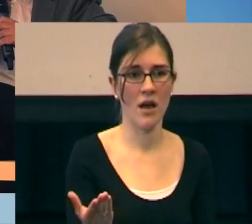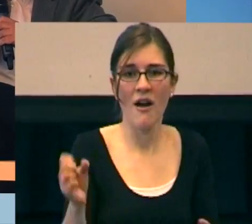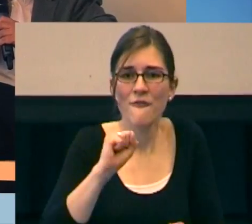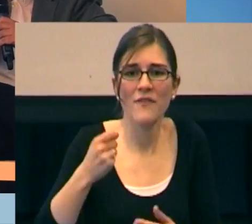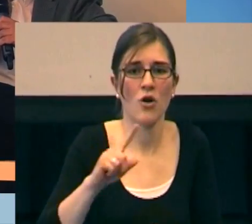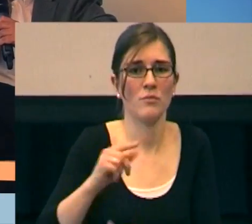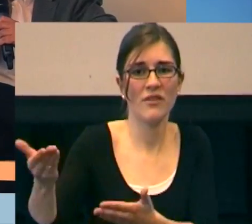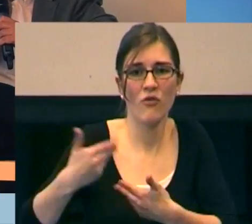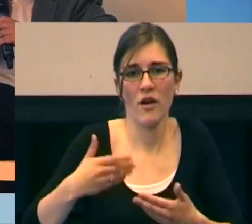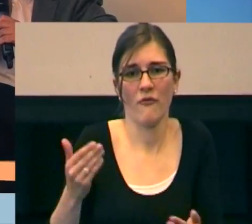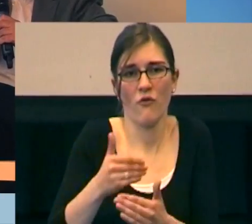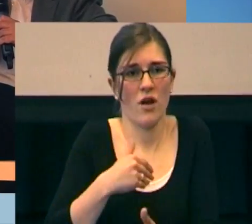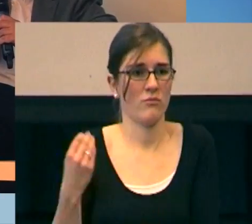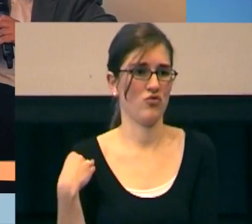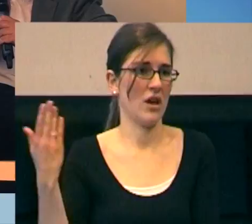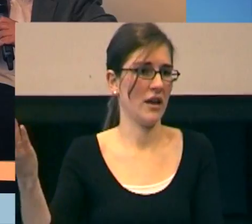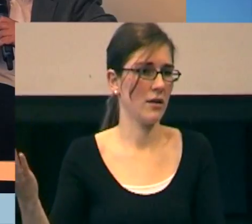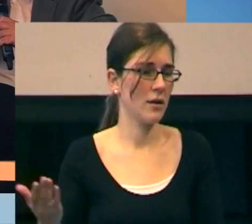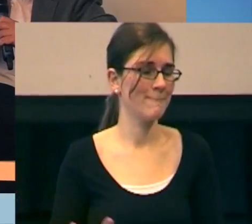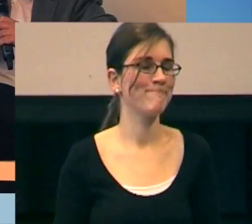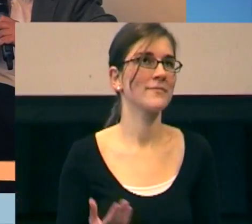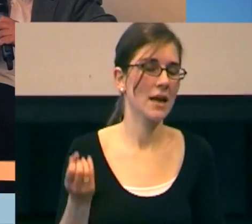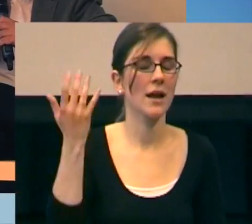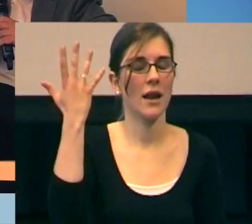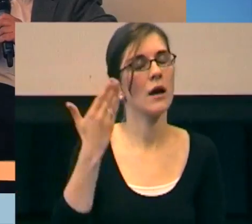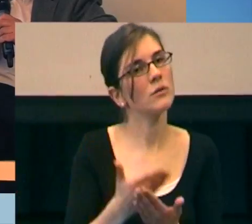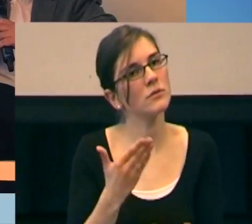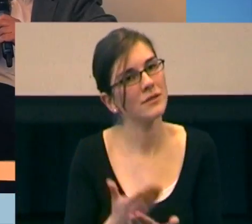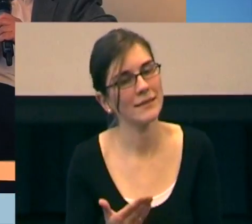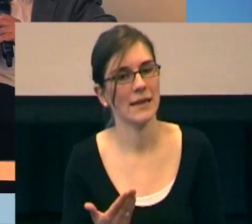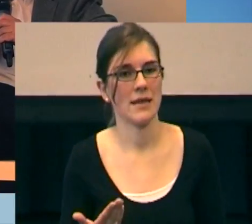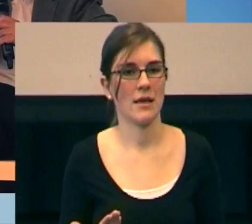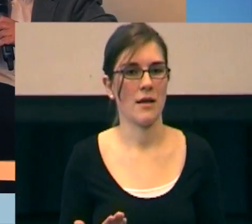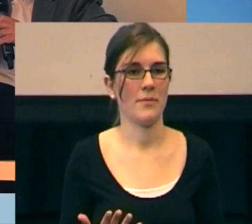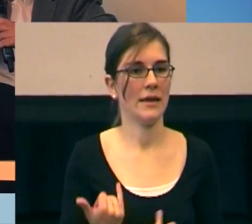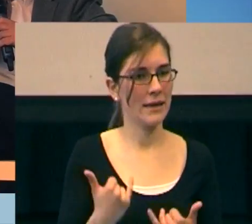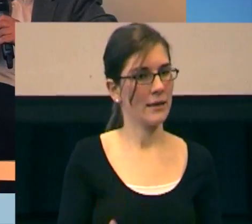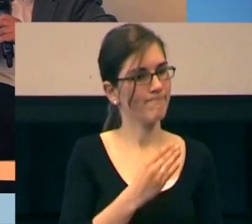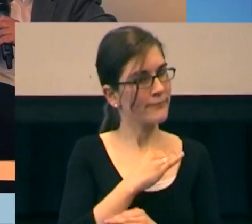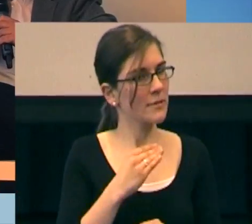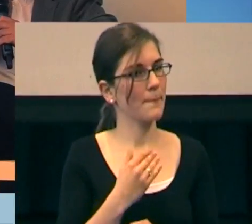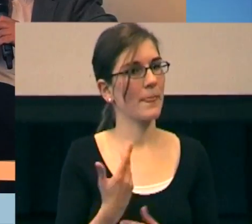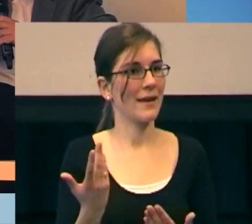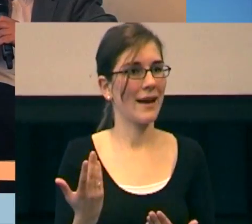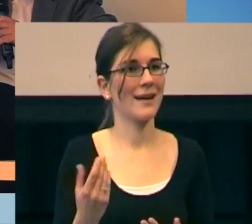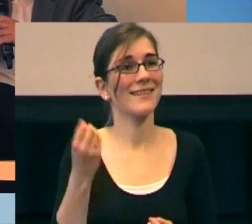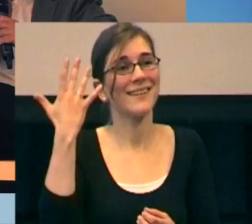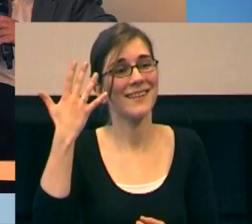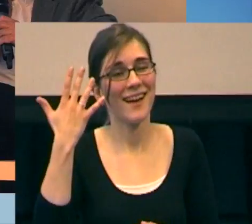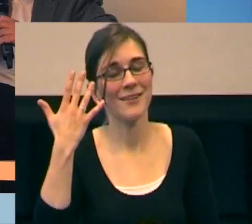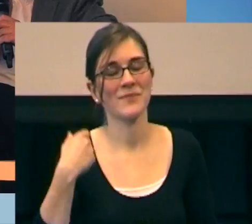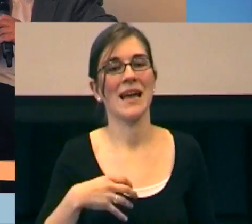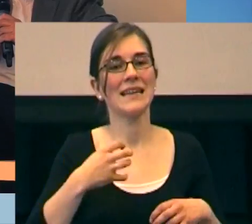das ist überhaupt kein Thema und da komme ich jetzt einfach wieder darauf zurück das was die Krankenkasse zahlt ist die Tastuntersuchung der